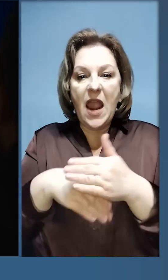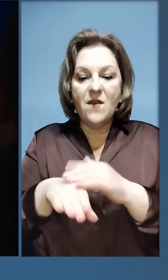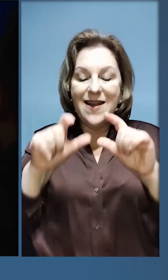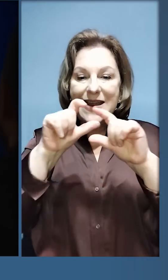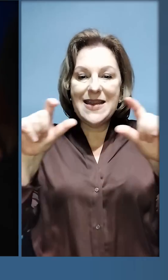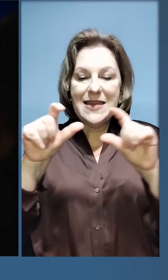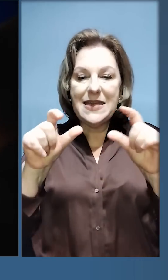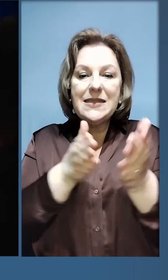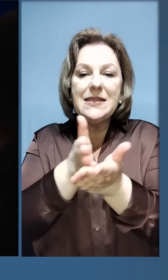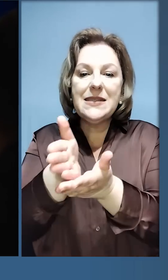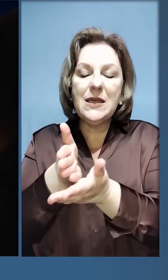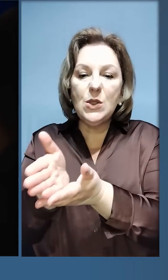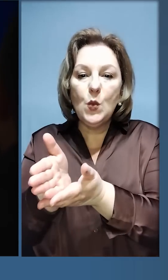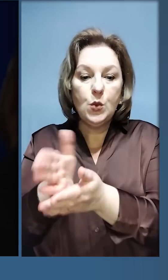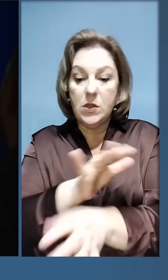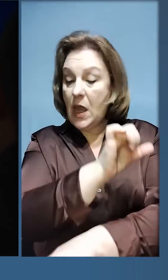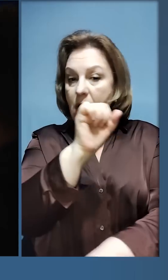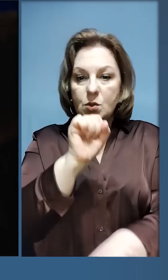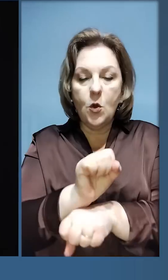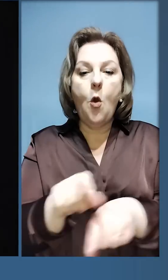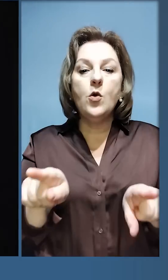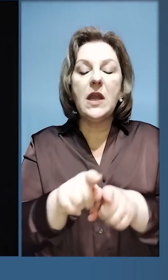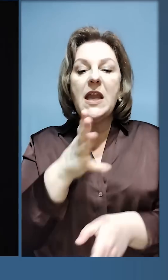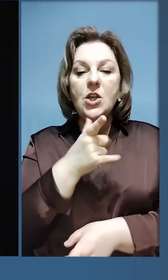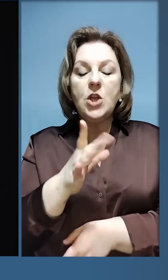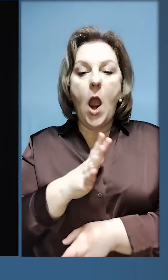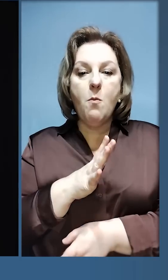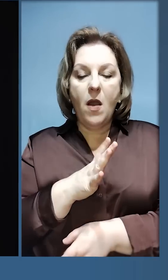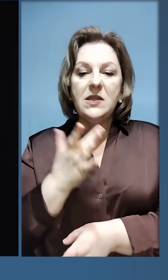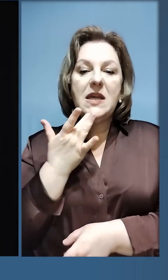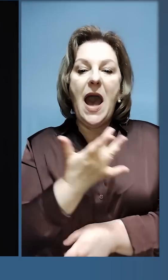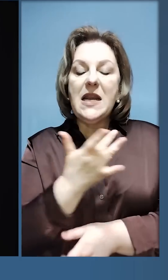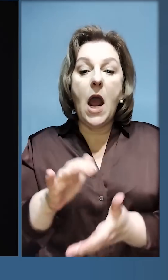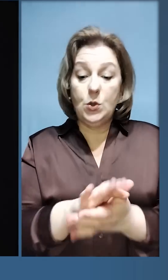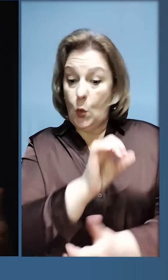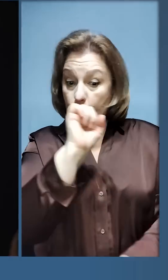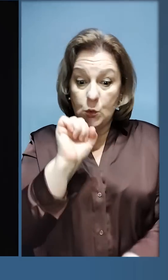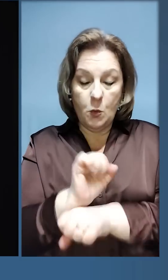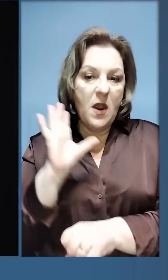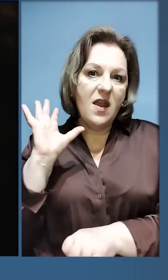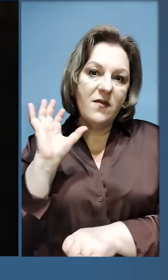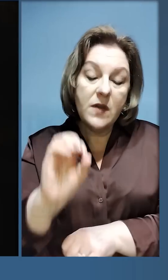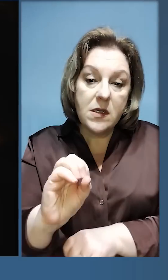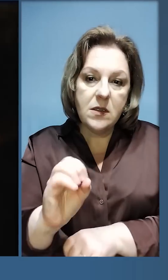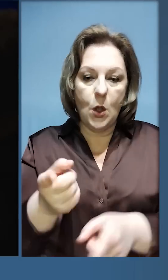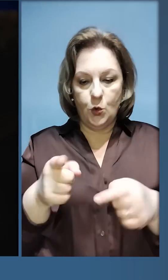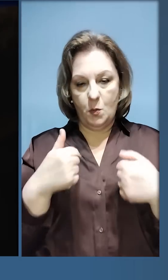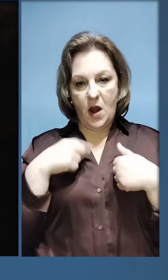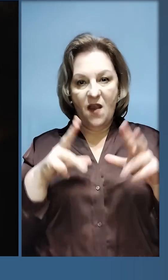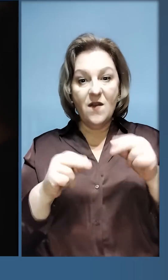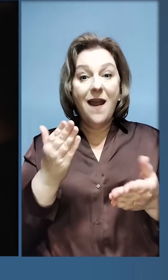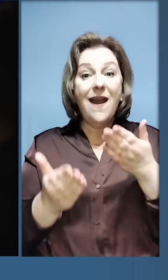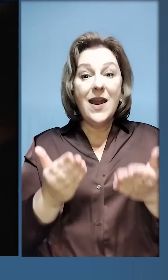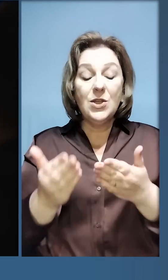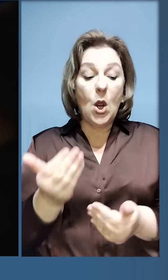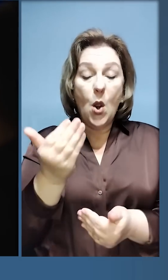уходить, інституції зупиняються. Такий час був у Радянського Союзу, зупинилось все. І тому,